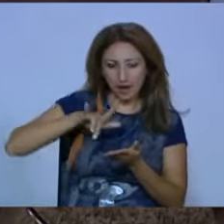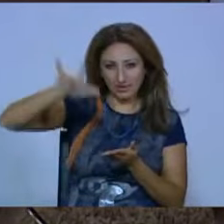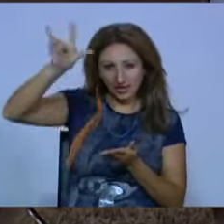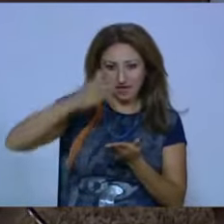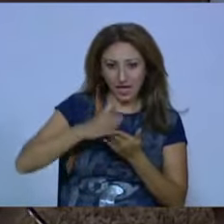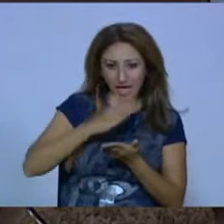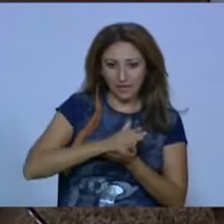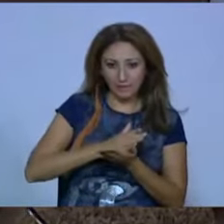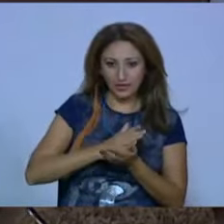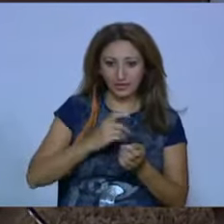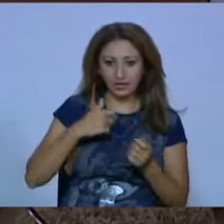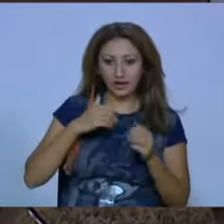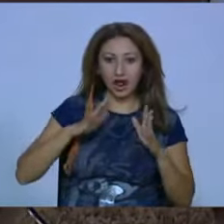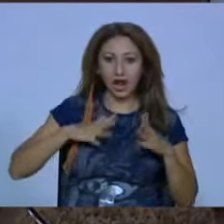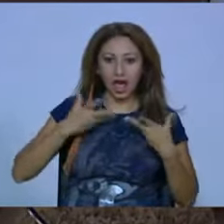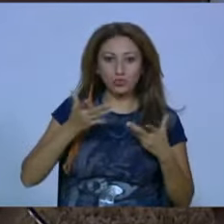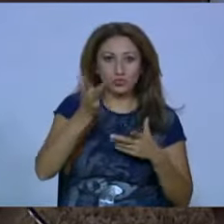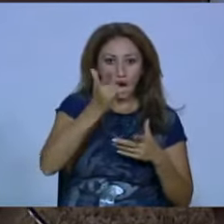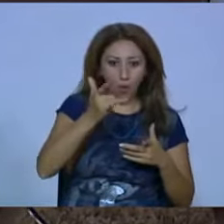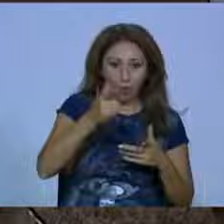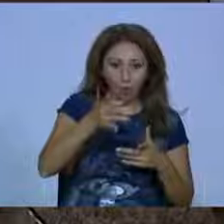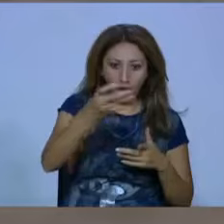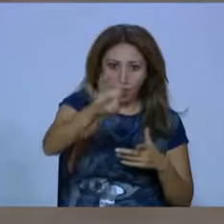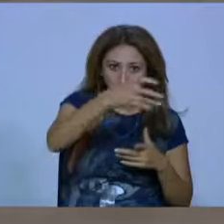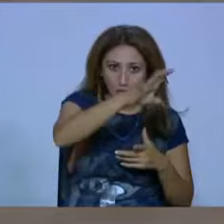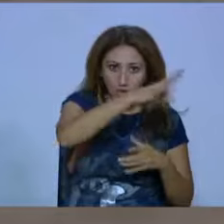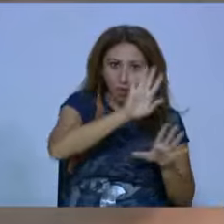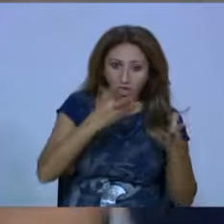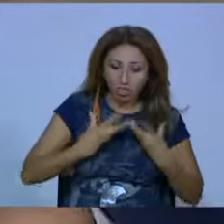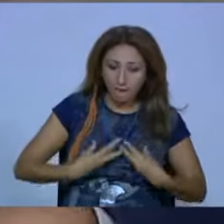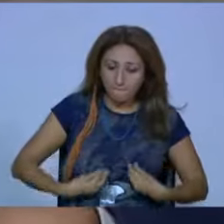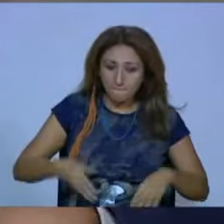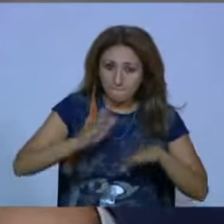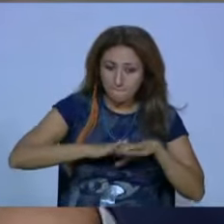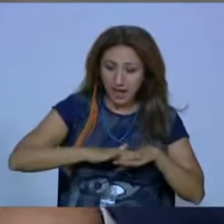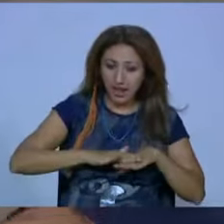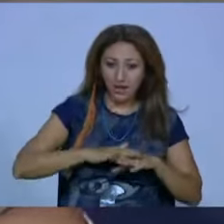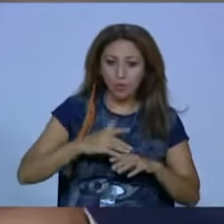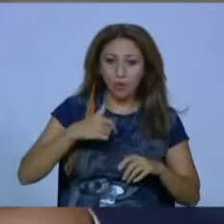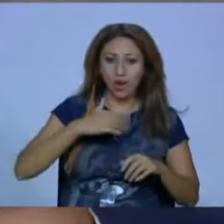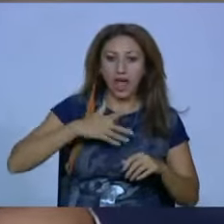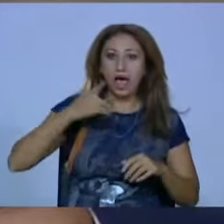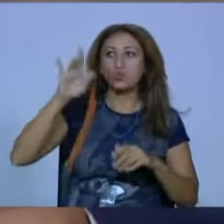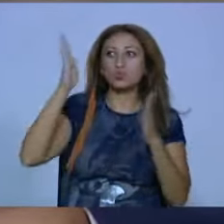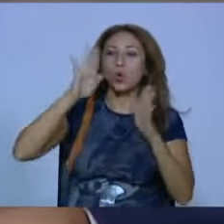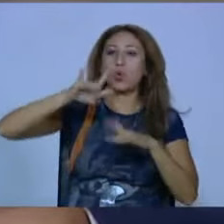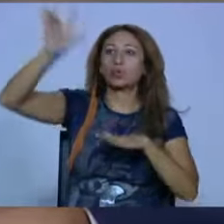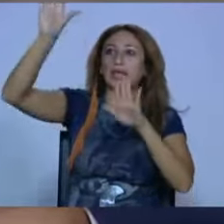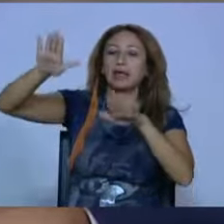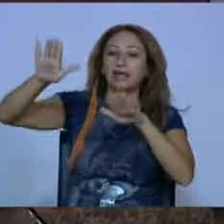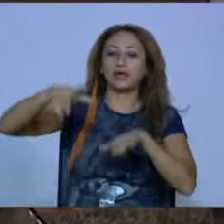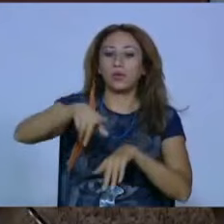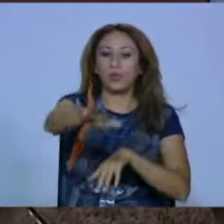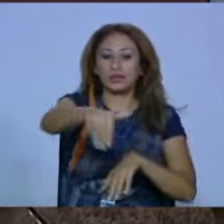ده واطمن عليهم واخد بعض اروح هناك وانت تيجي تقعد جنبي. عايز